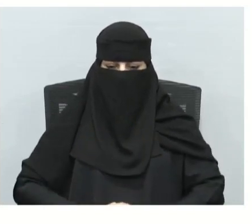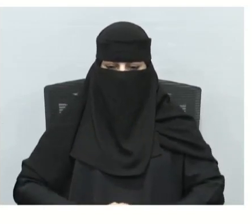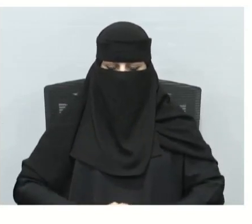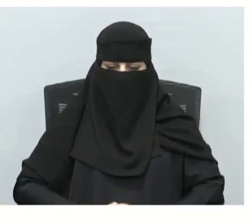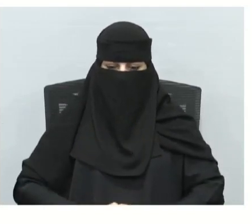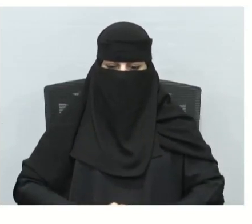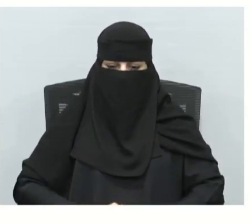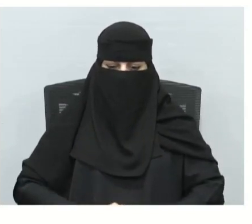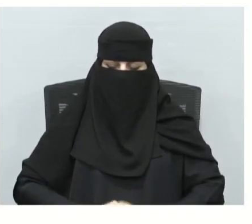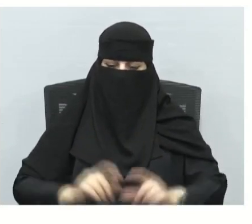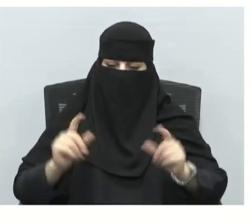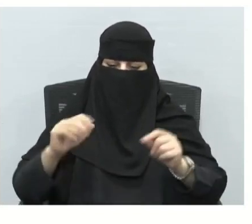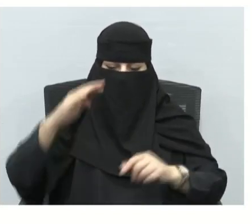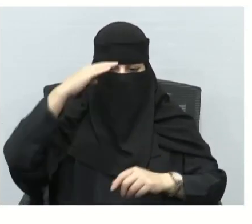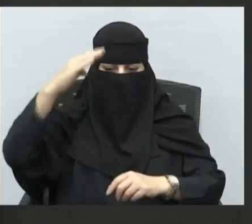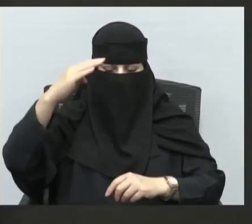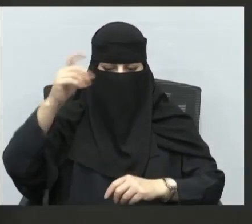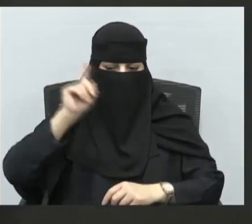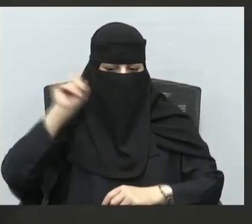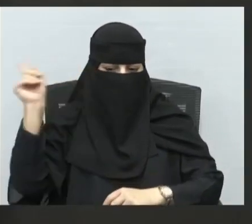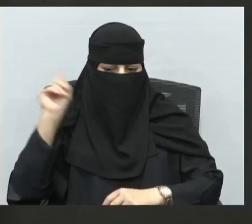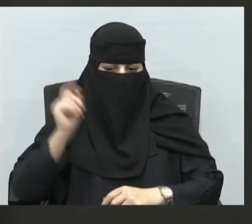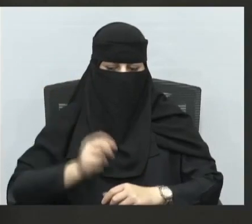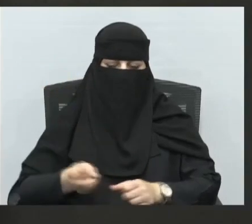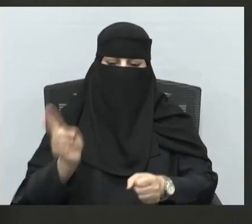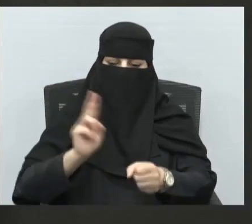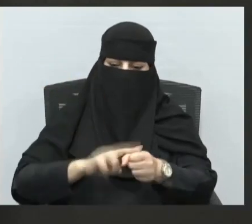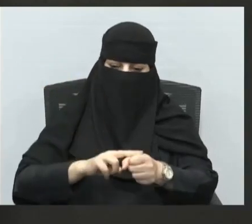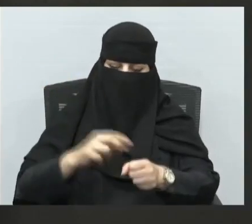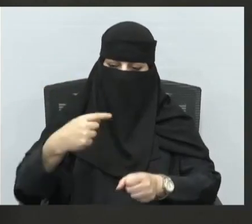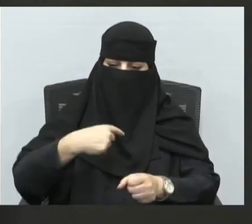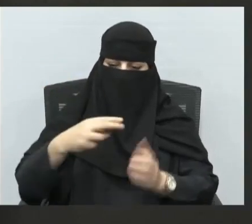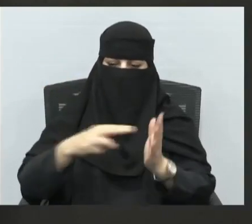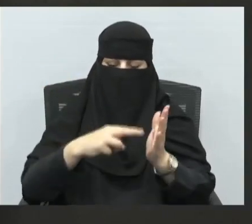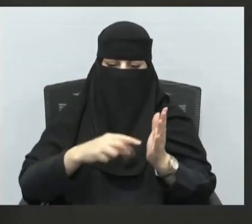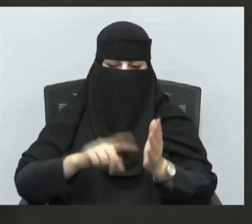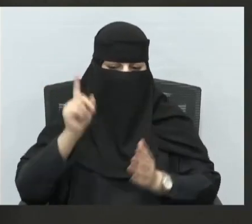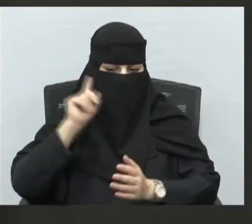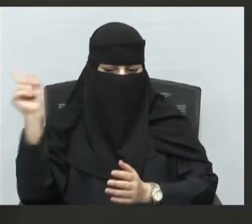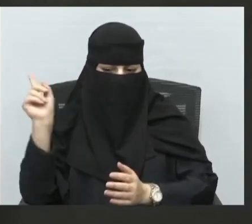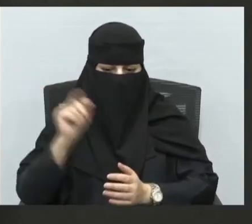الارض ممتاز شكرا لاستماعكم مره اخرى ساقرا وانتم